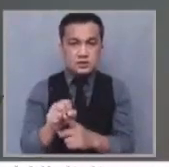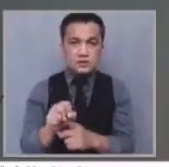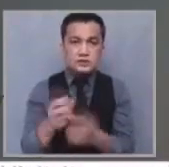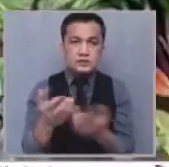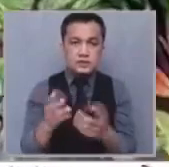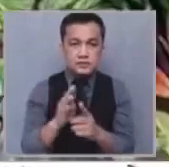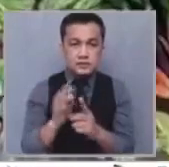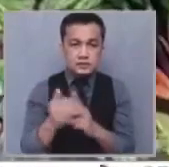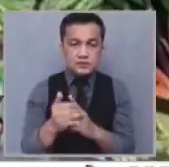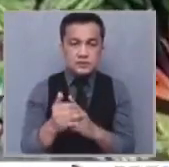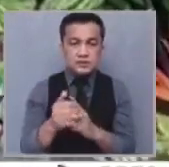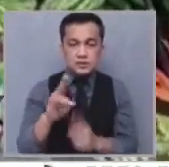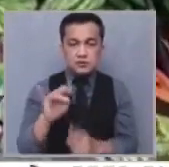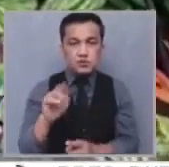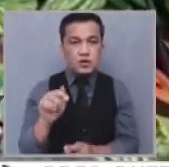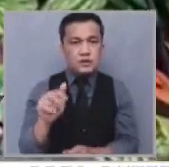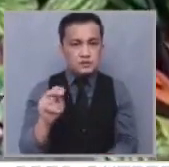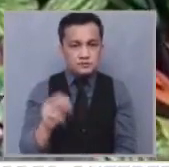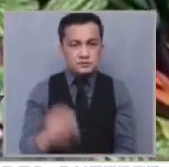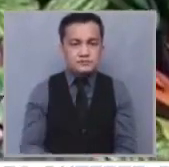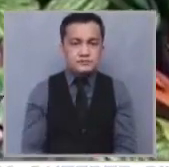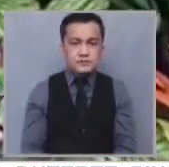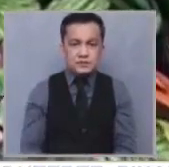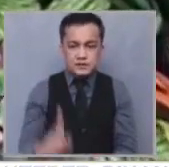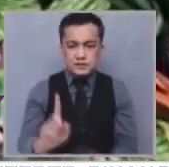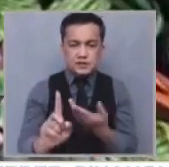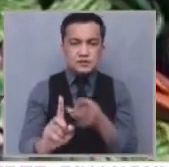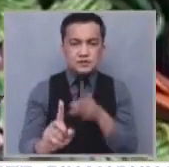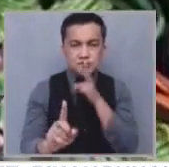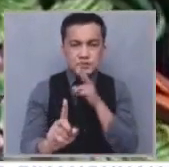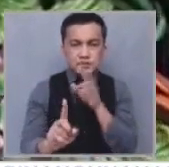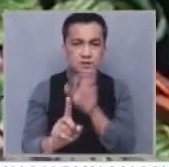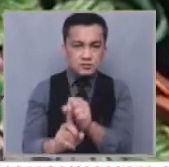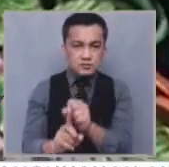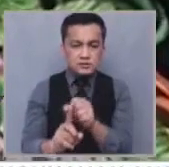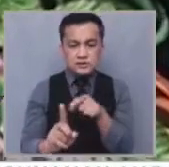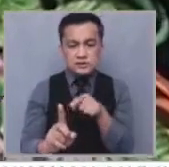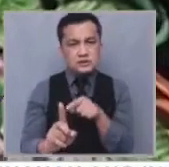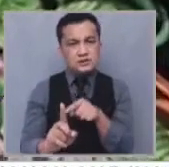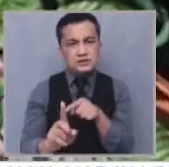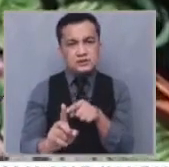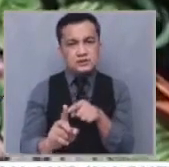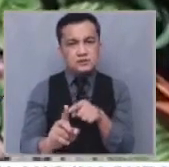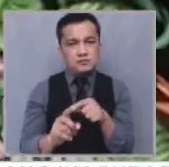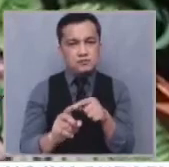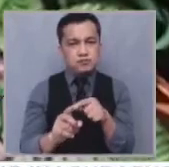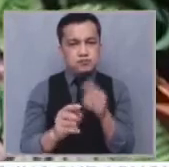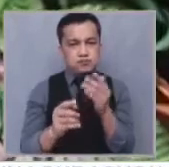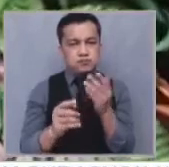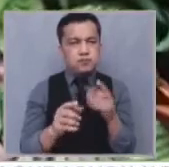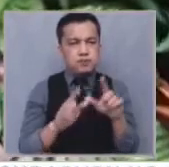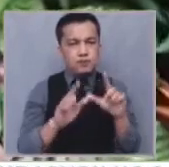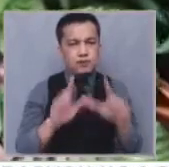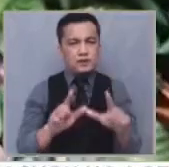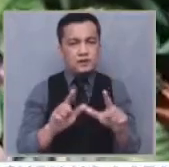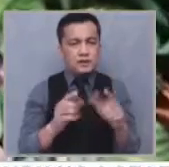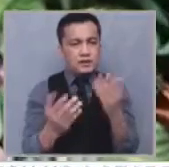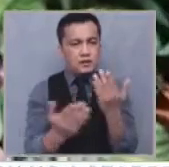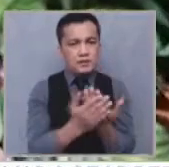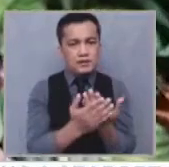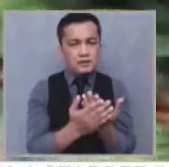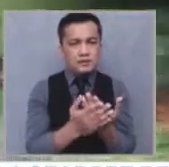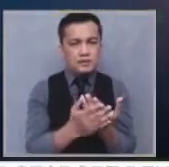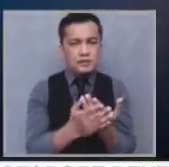Butuan City. Isang drug suspect ang arestado sa operasyon na ngayon ay naharap sa kasong paglabag sa Comprehensive Dangerous Drugs Act